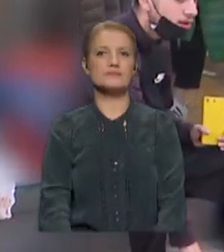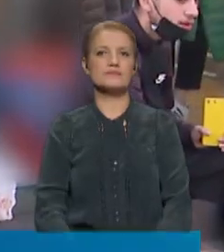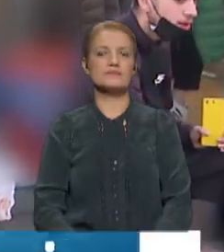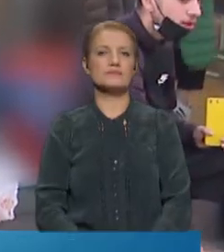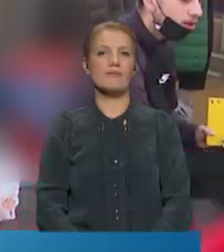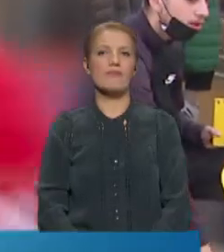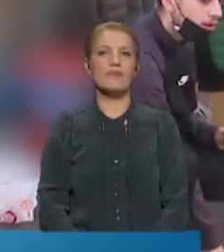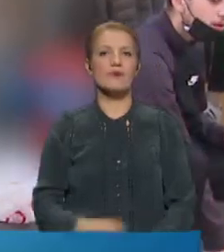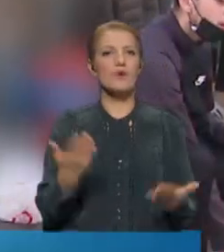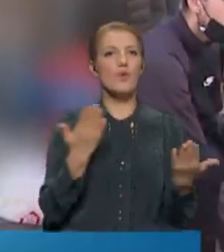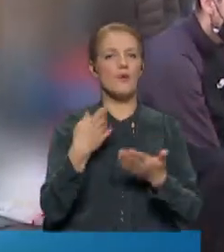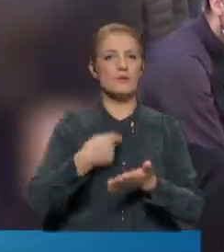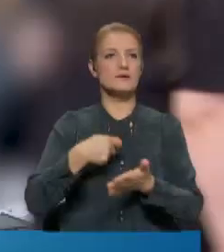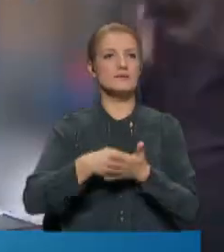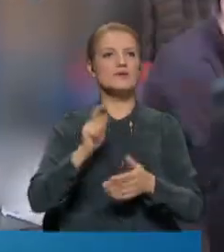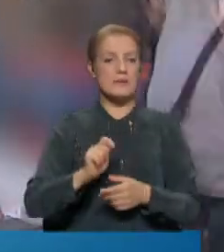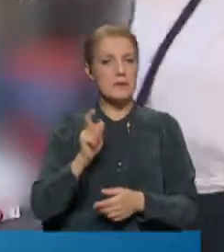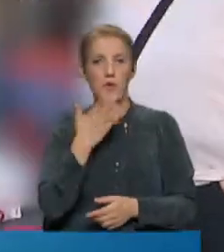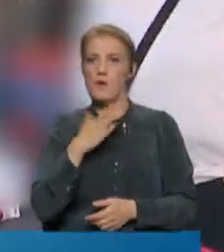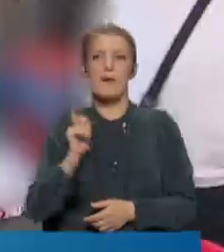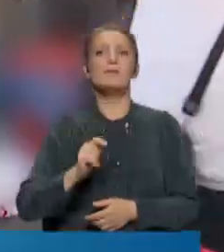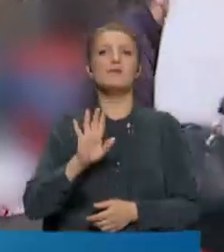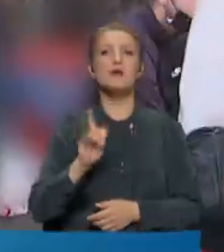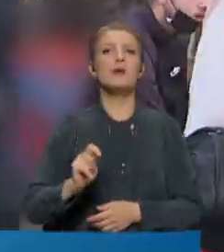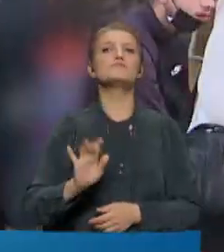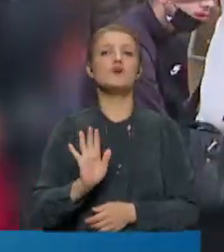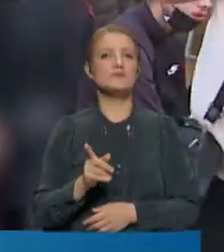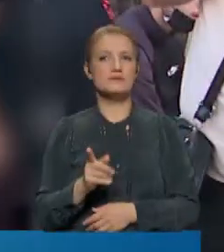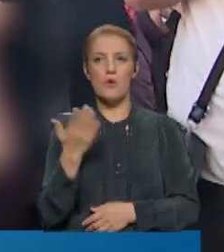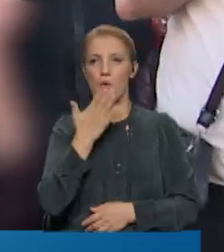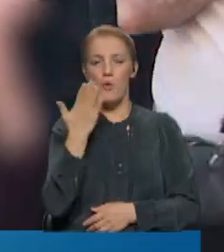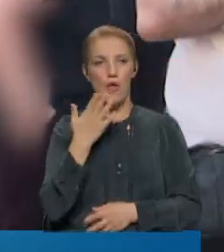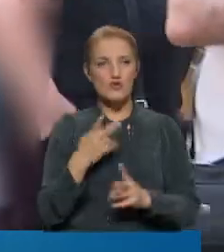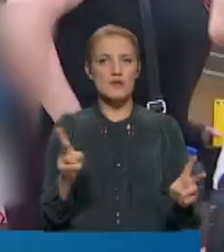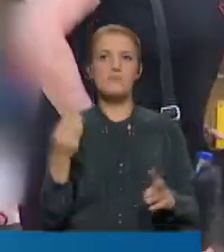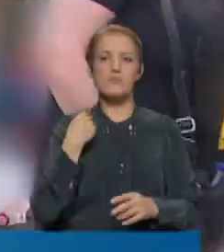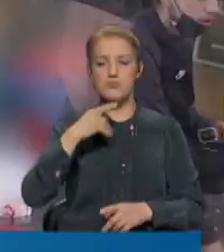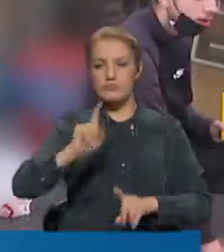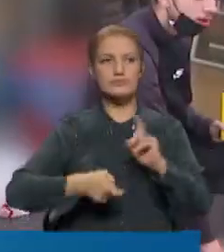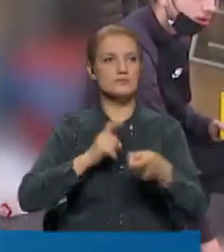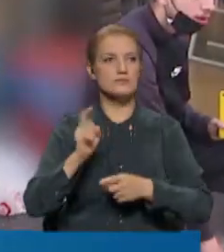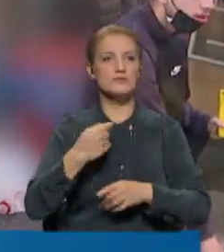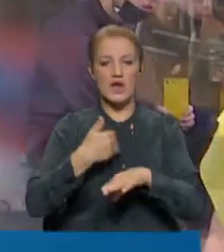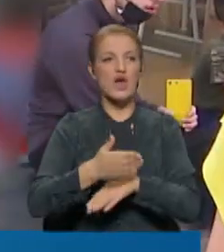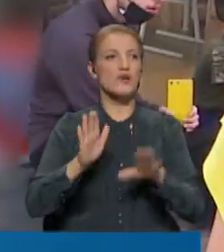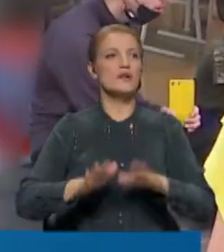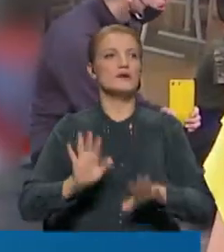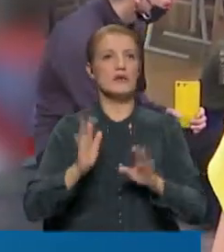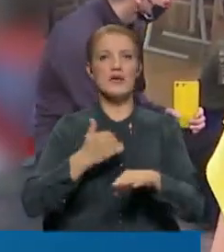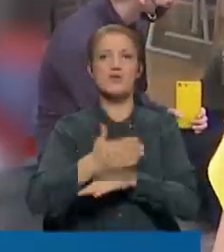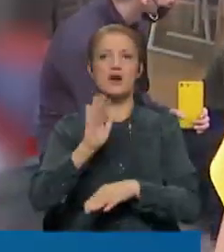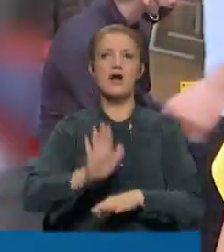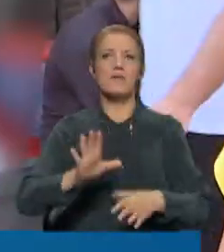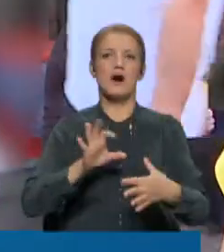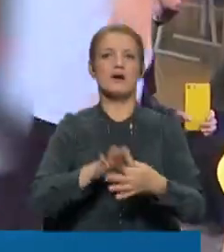Okul alışverişi yapıldı mı? Yok, yapmadık ama. Yapmayacak mısınız? Okullar açıldı. Yani bilmiyorum, borç bulacağız. Çok geç kalmadınız mı? Geç kalmayla